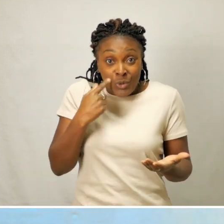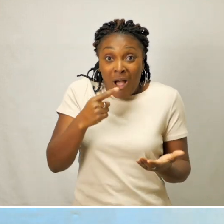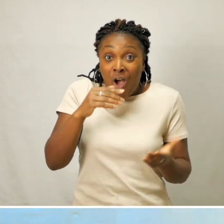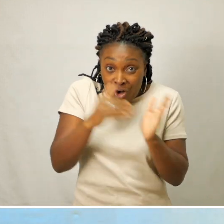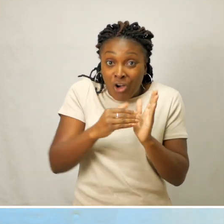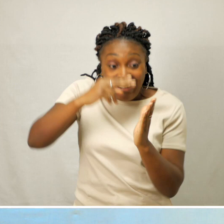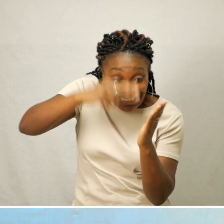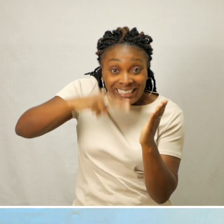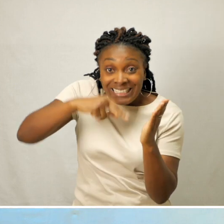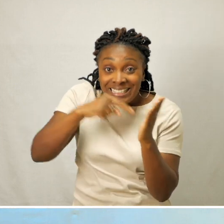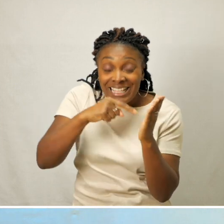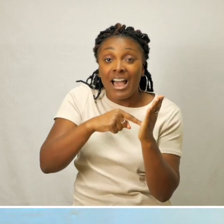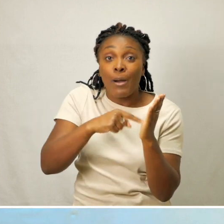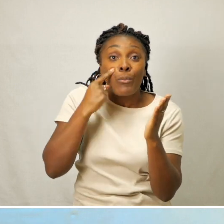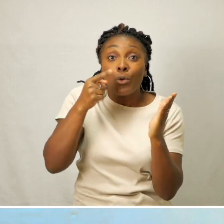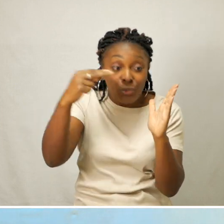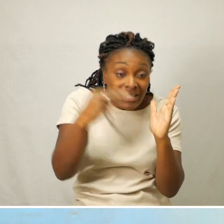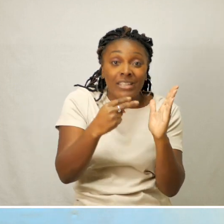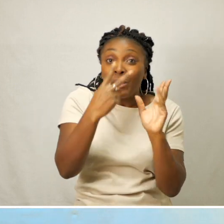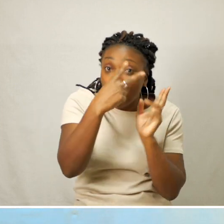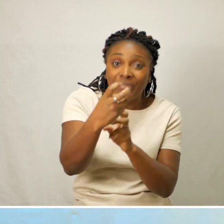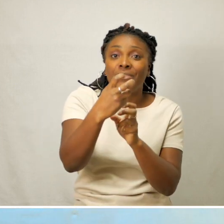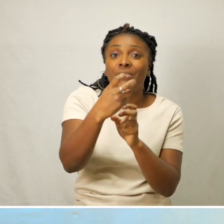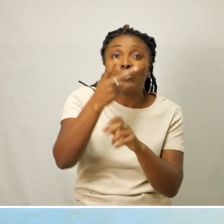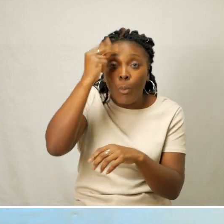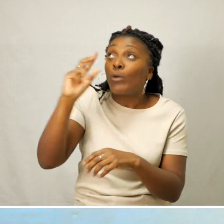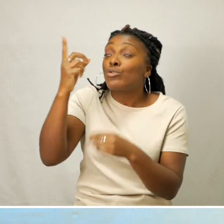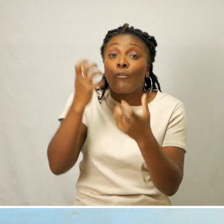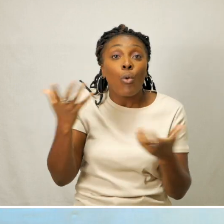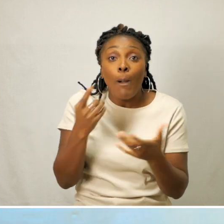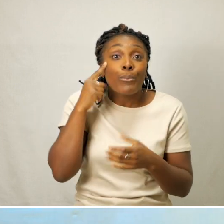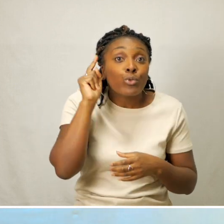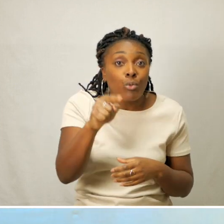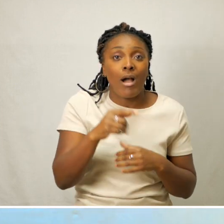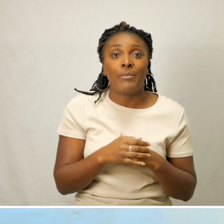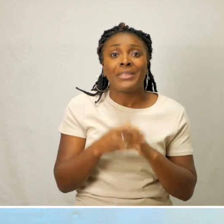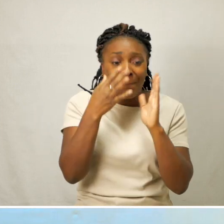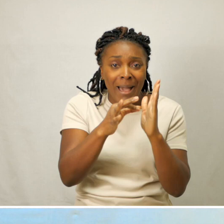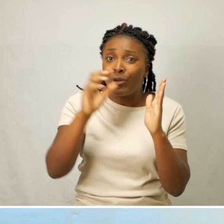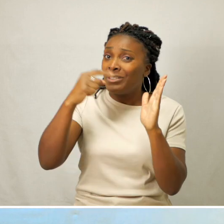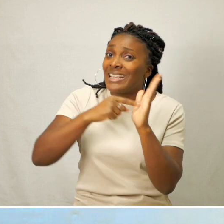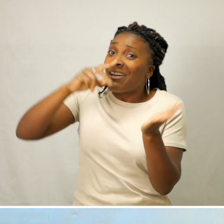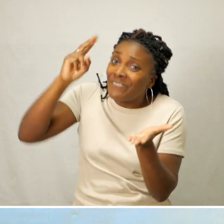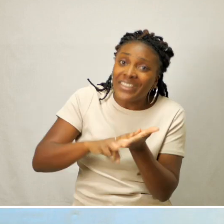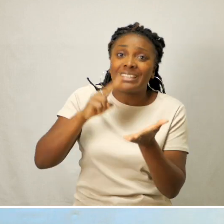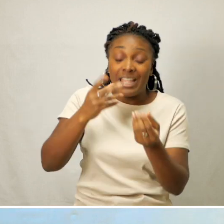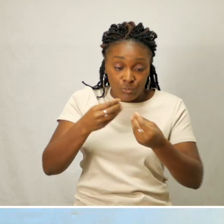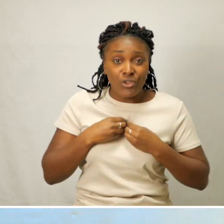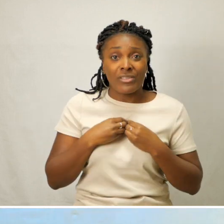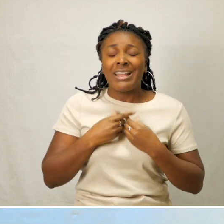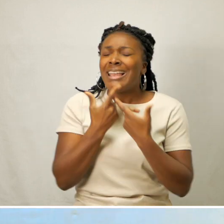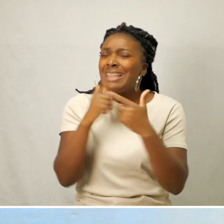tu entendes et que tu comprennes ce que Dieu veut de toi. La parole de Dieu, c'est la vérité. Elle vient, elle nous libère, elle